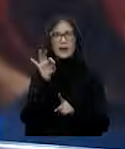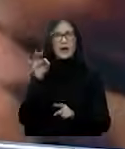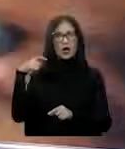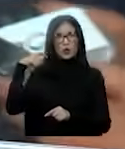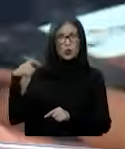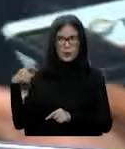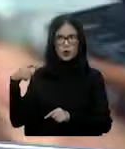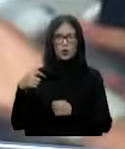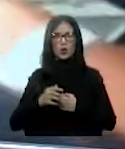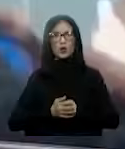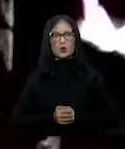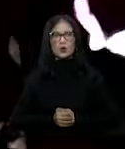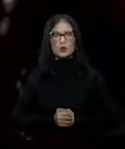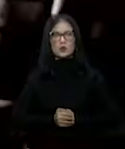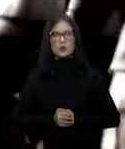pendaftaran.